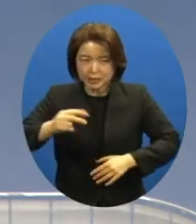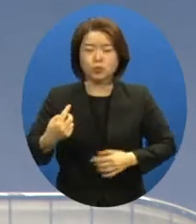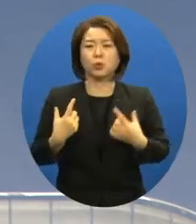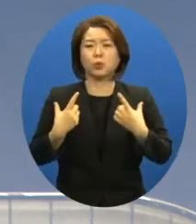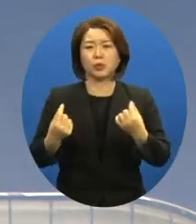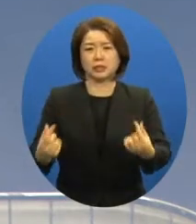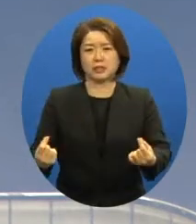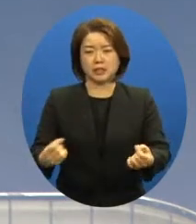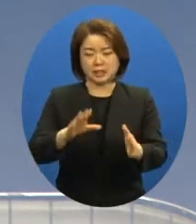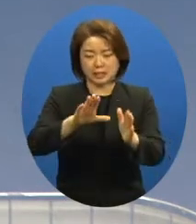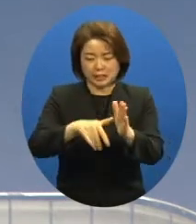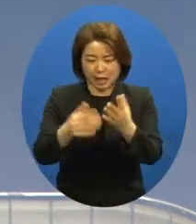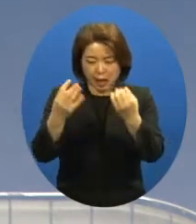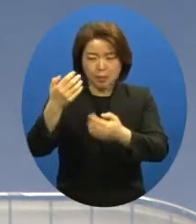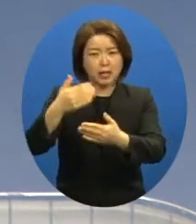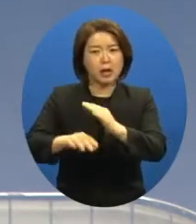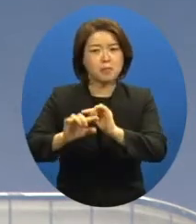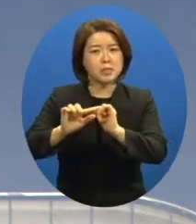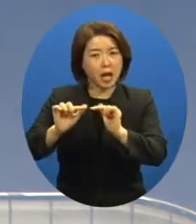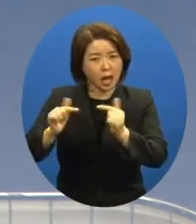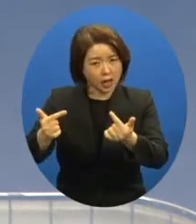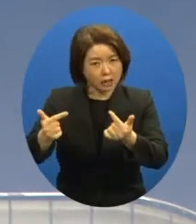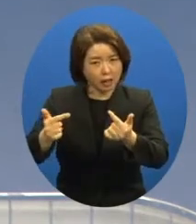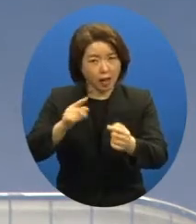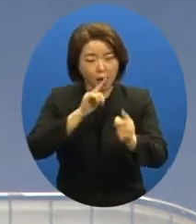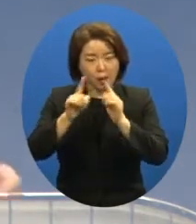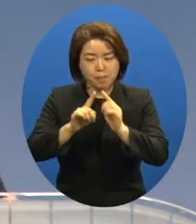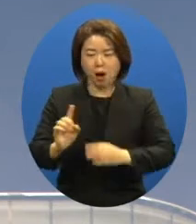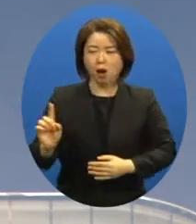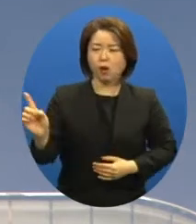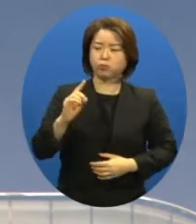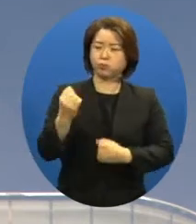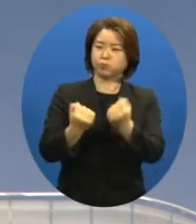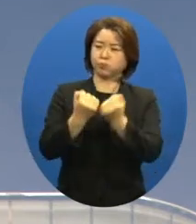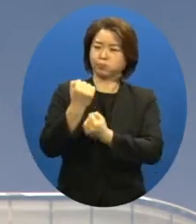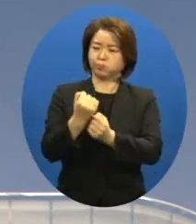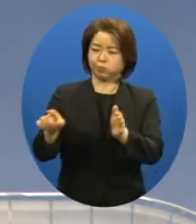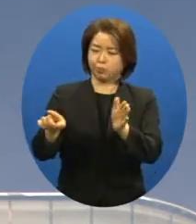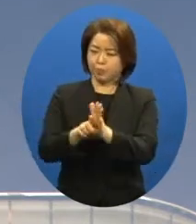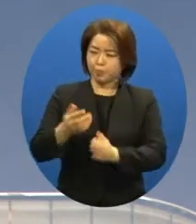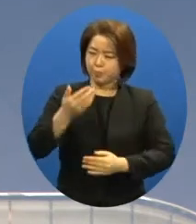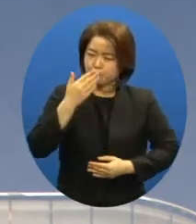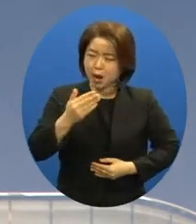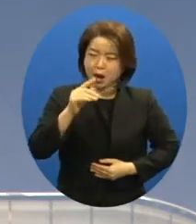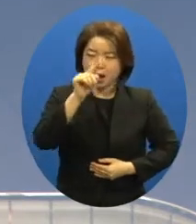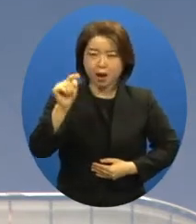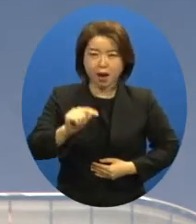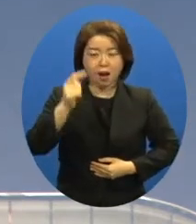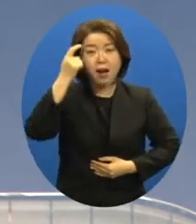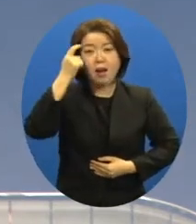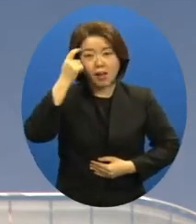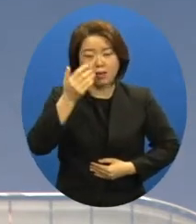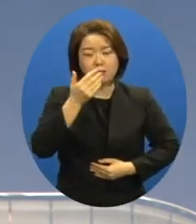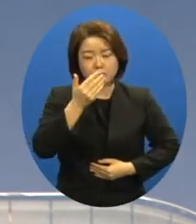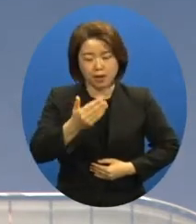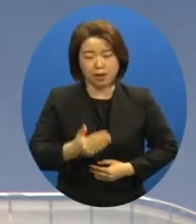때가 얼마 남지 않았다니, 이 말씀이 무슨 설득력이 있겠는가, 그런 생각할 수